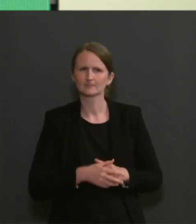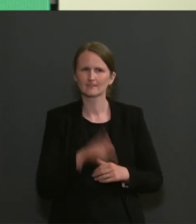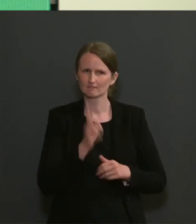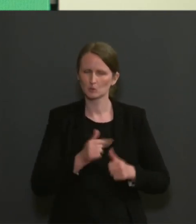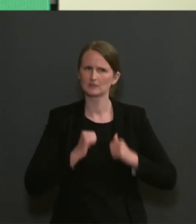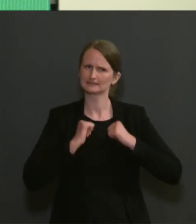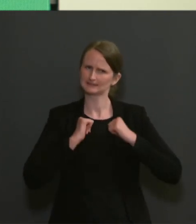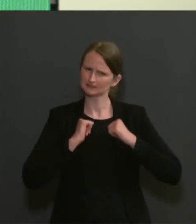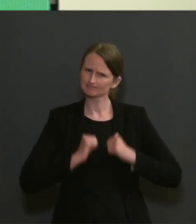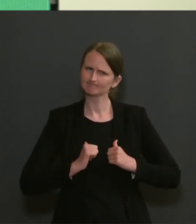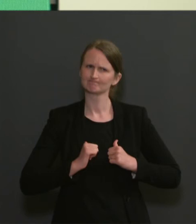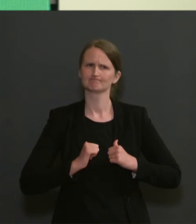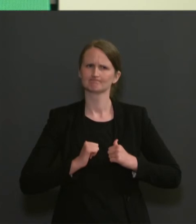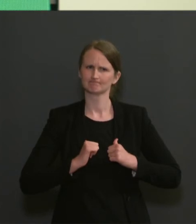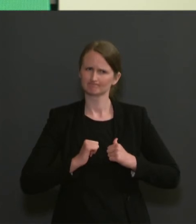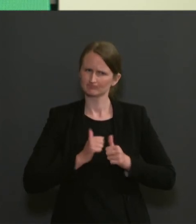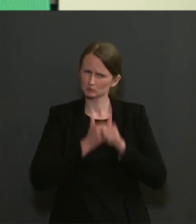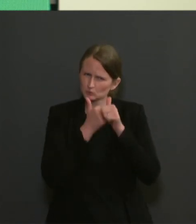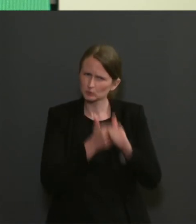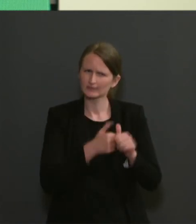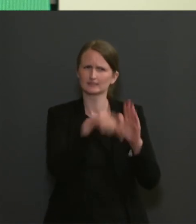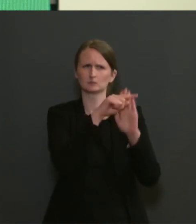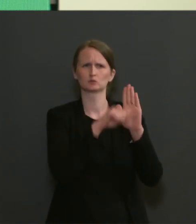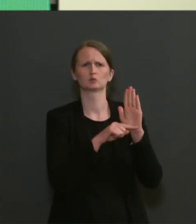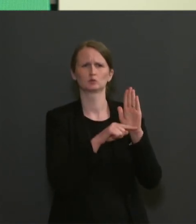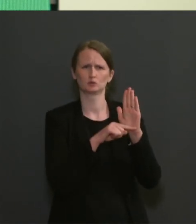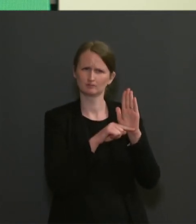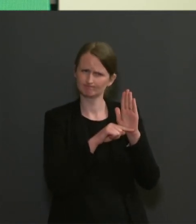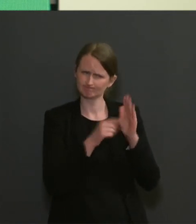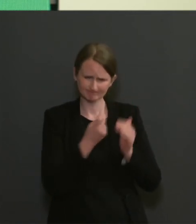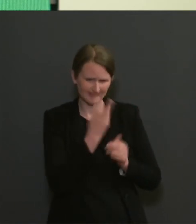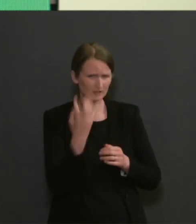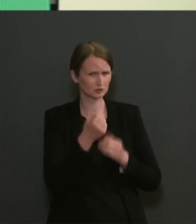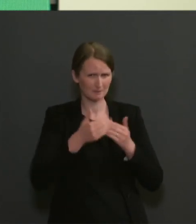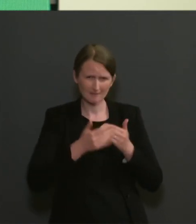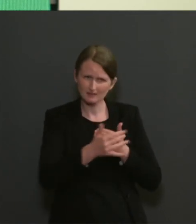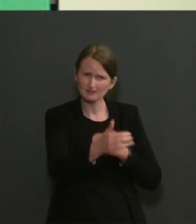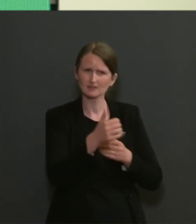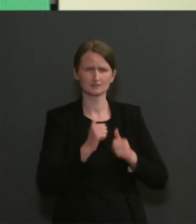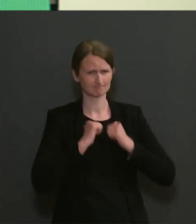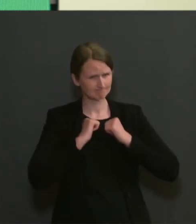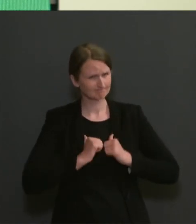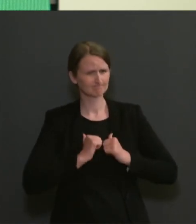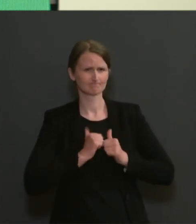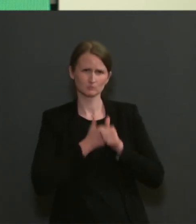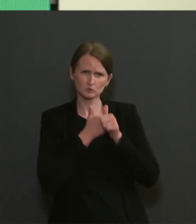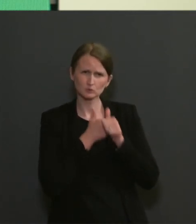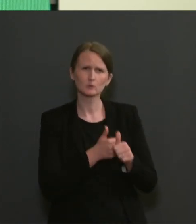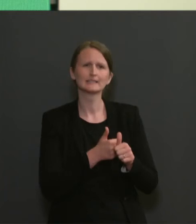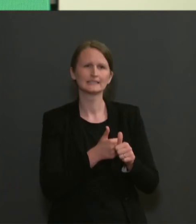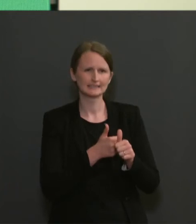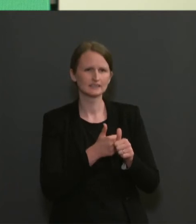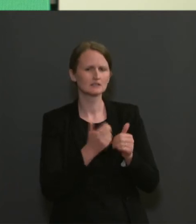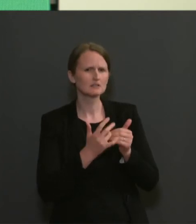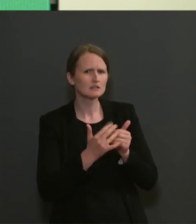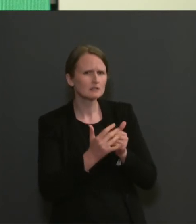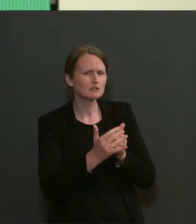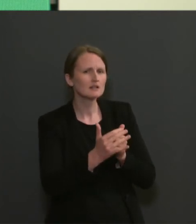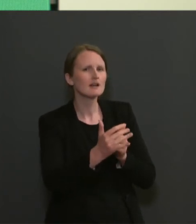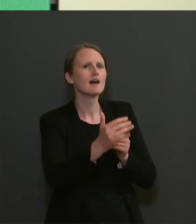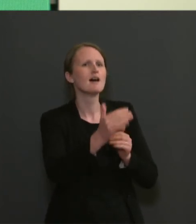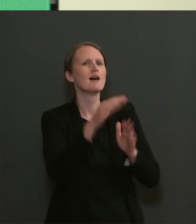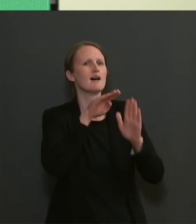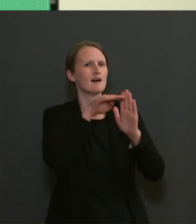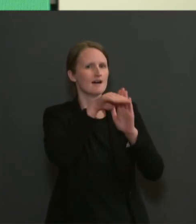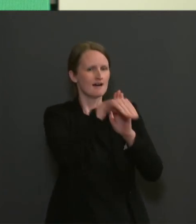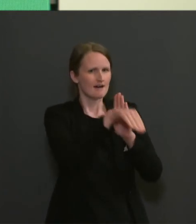d'observation des mesures pendant encore de longues semaines avant que l'on puisse être en relative sécurité. Ce n'est